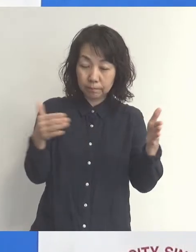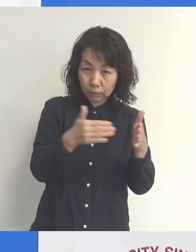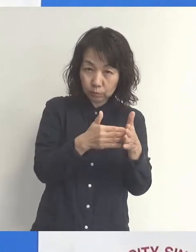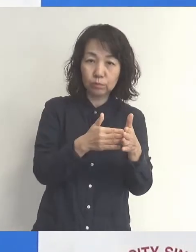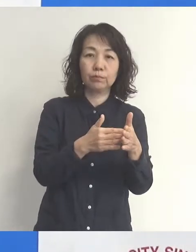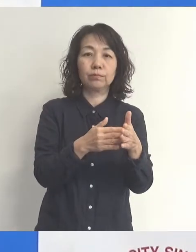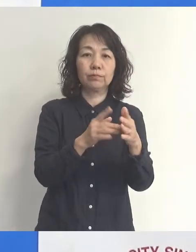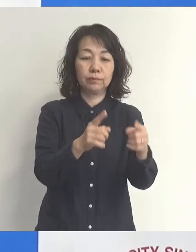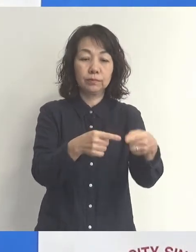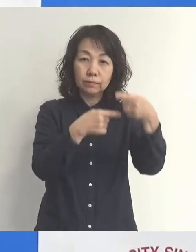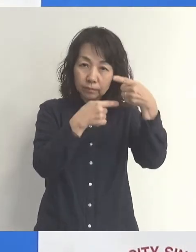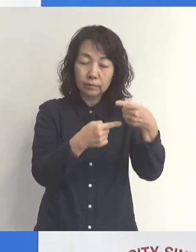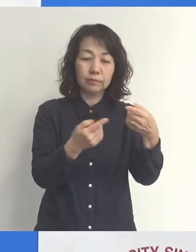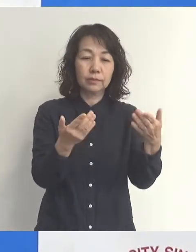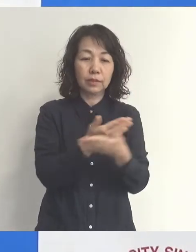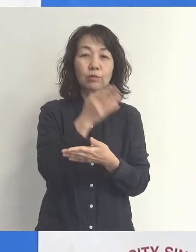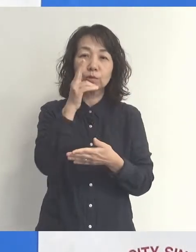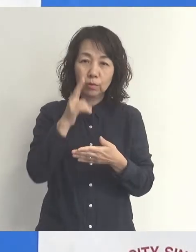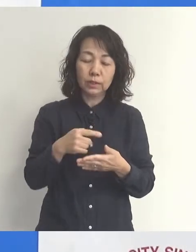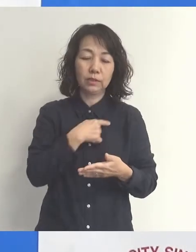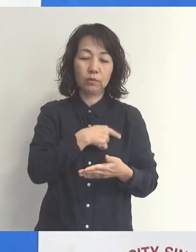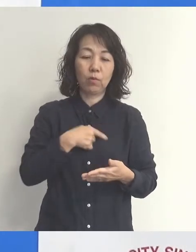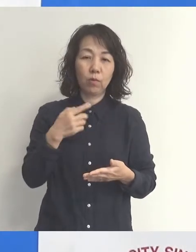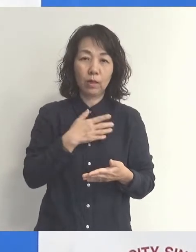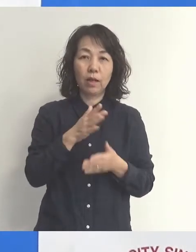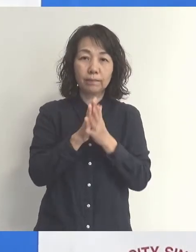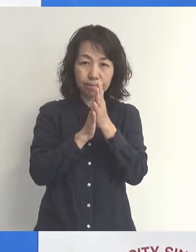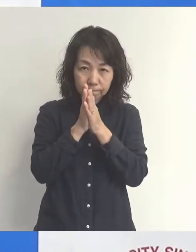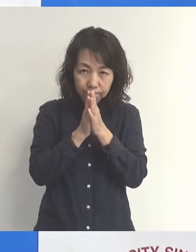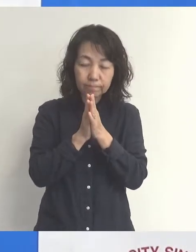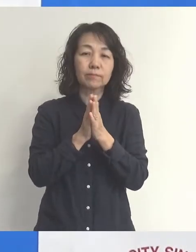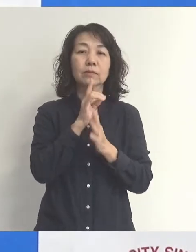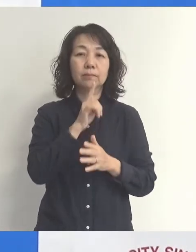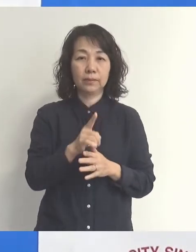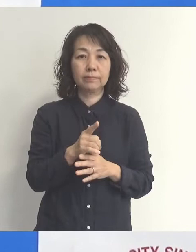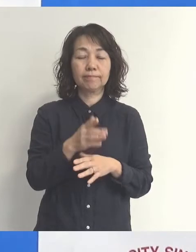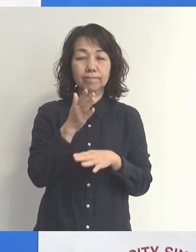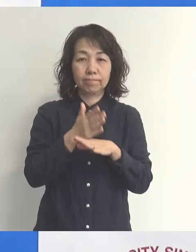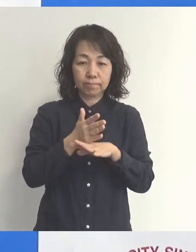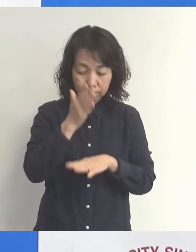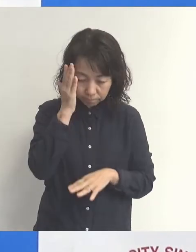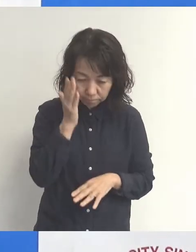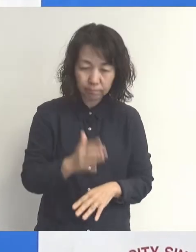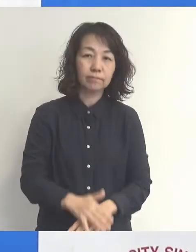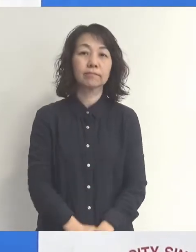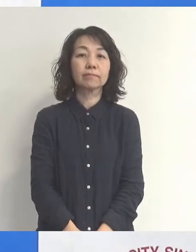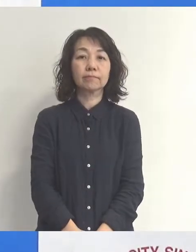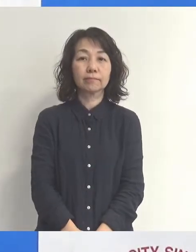を迎えられることを心から願っています。一平二平デービル。